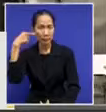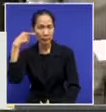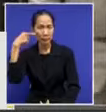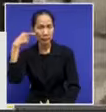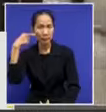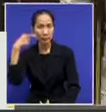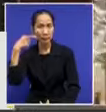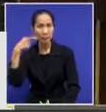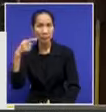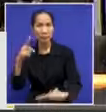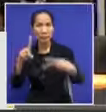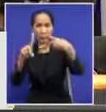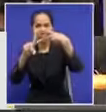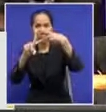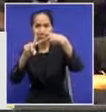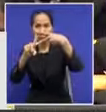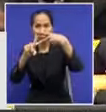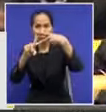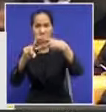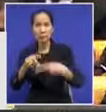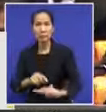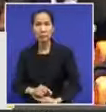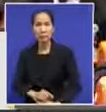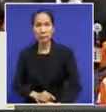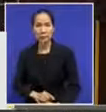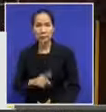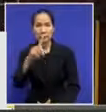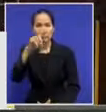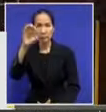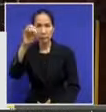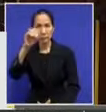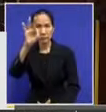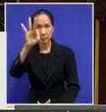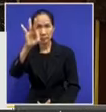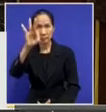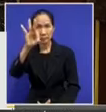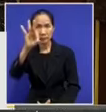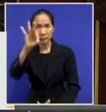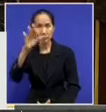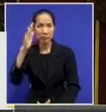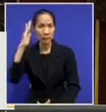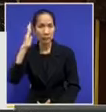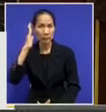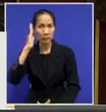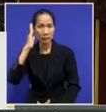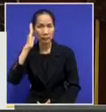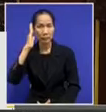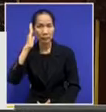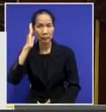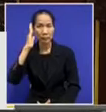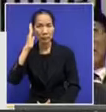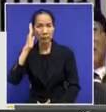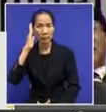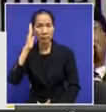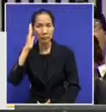เผื่อน คุณธนาธรจึงรุ่งเรืองกิจค่ะ 159พันตำรวจโทธนพัฒน์กิตติวงศ